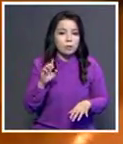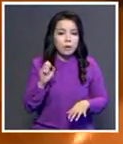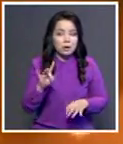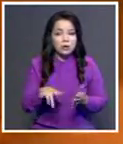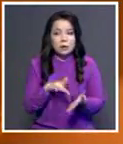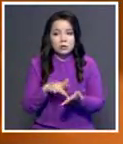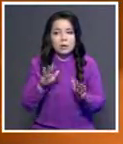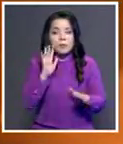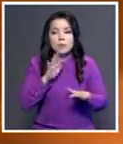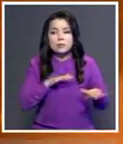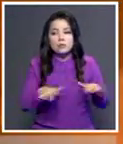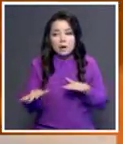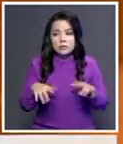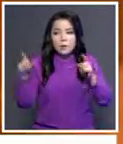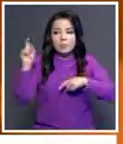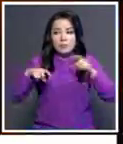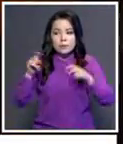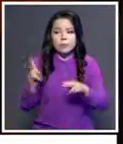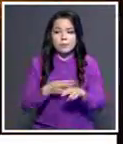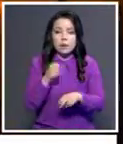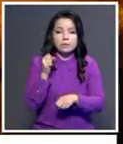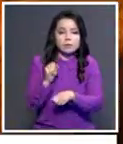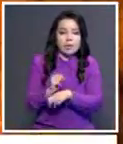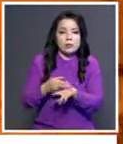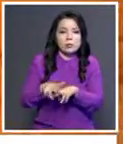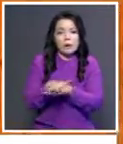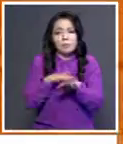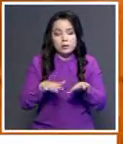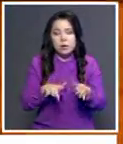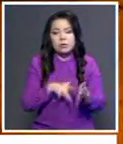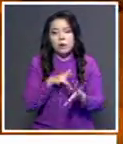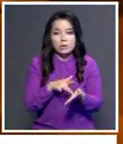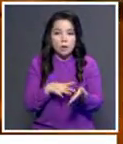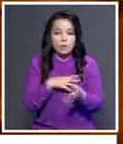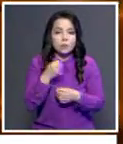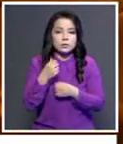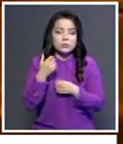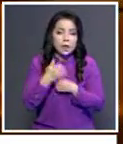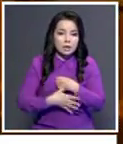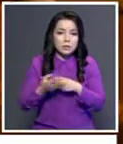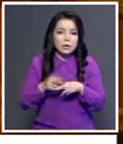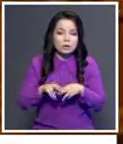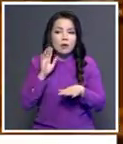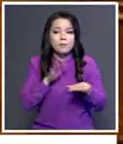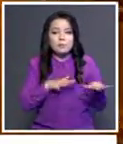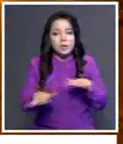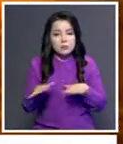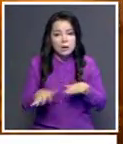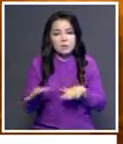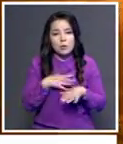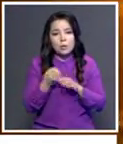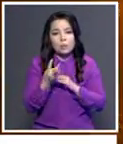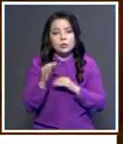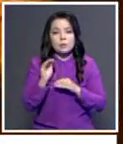үздіксіз жауған нөсерден кейін көшелер көлге айналған. Тасқын әсіресе қаланың орталық бөлігін жайлады. Көліктерді су шайып 13 мыңдай ғимарат